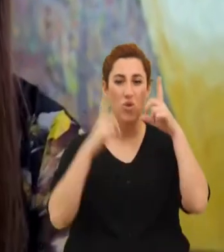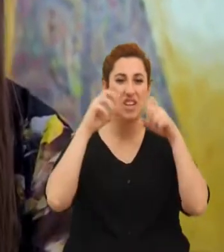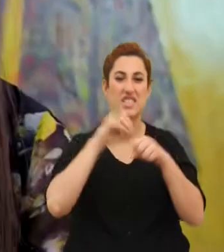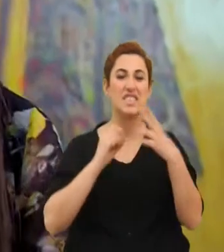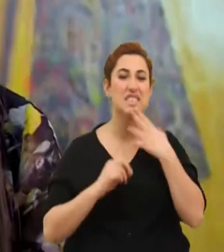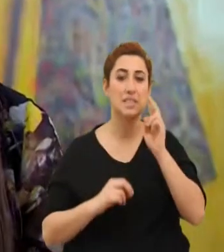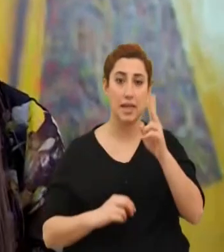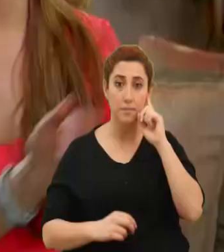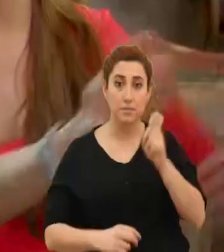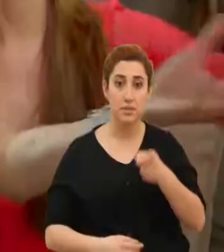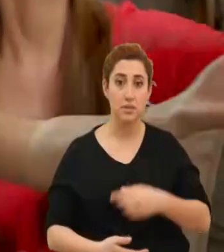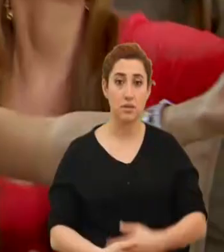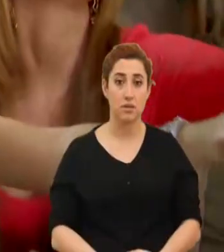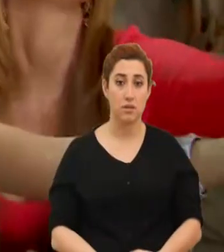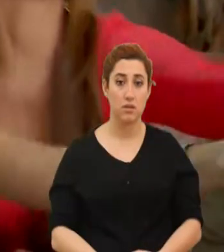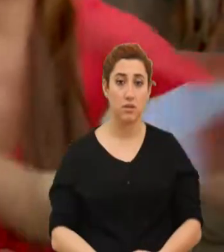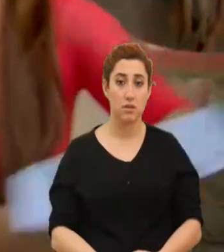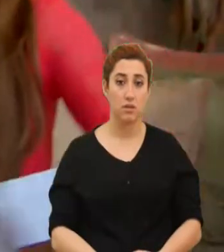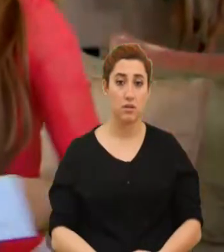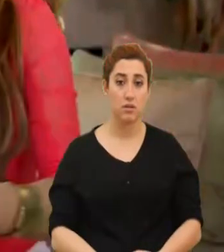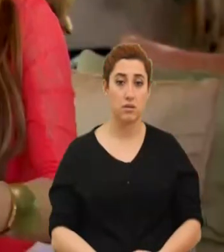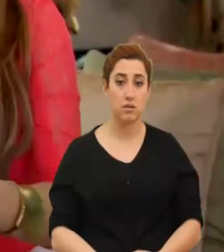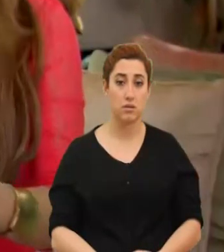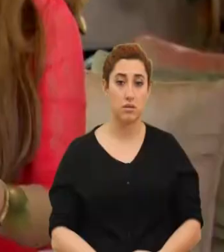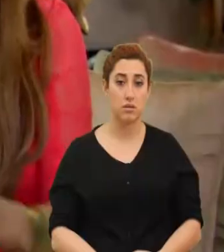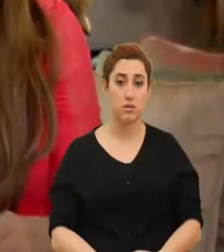Bu resimdeki kız sen misin?